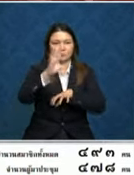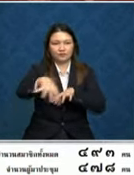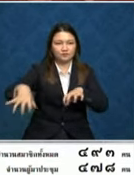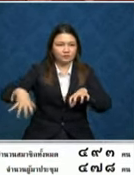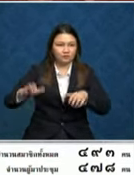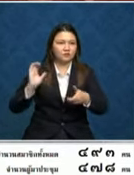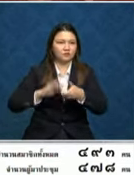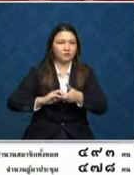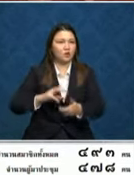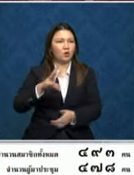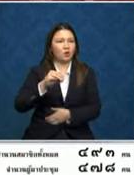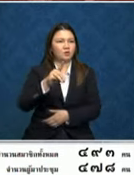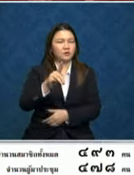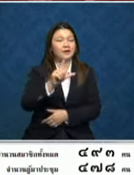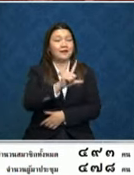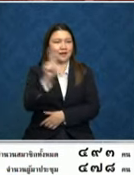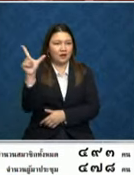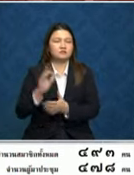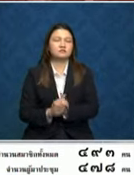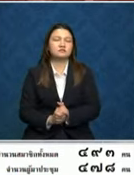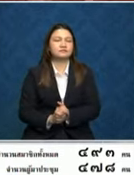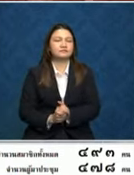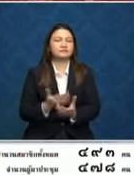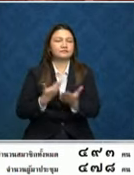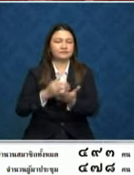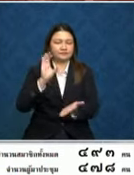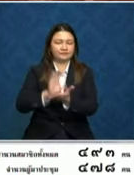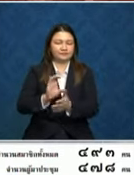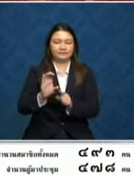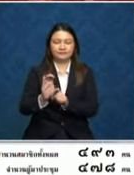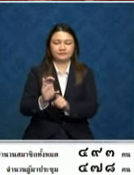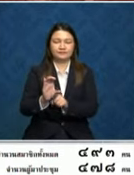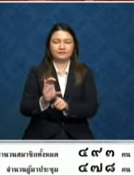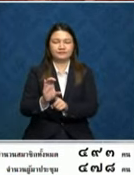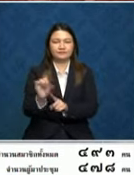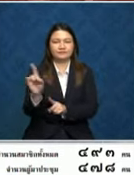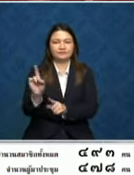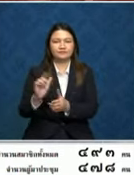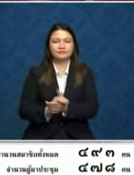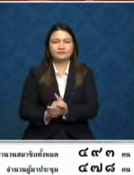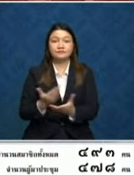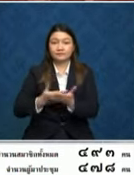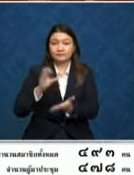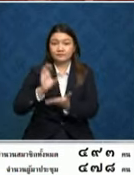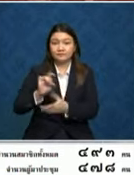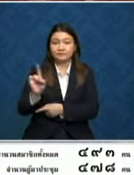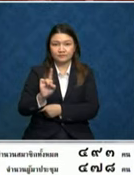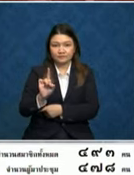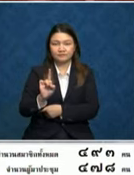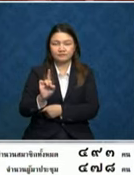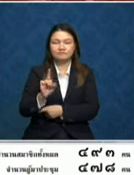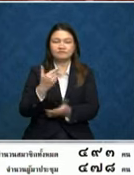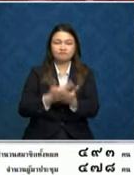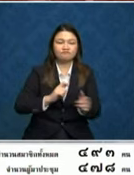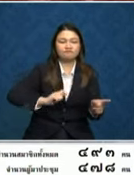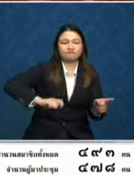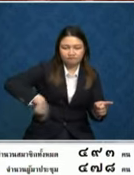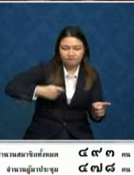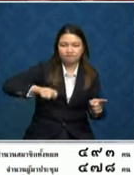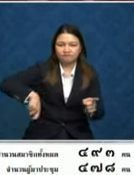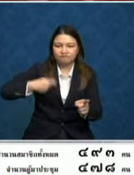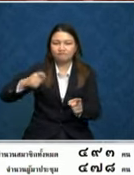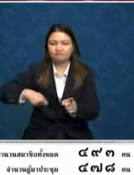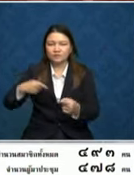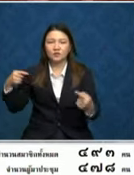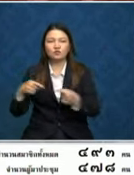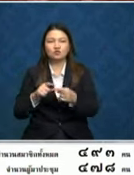งกว่า61ล้านบาทด้วยกันและในงบประมาณส่วนนี้นะคะท่านประธานก็ถูกใช้จ่ายค่ะเพื่อให้ตอบสนองต่อนโยบายของรัฐบ